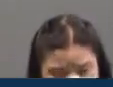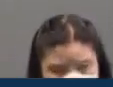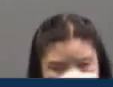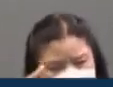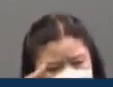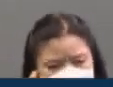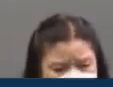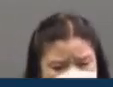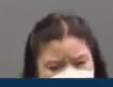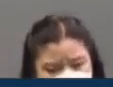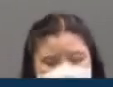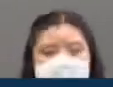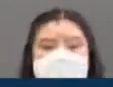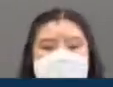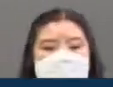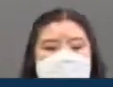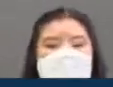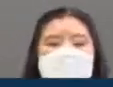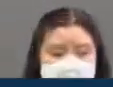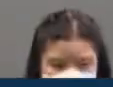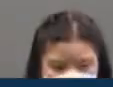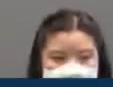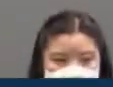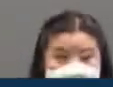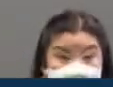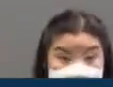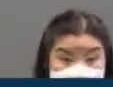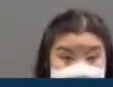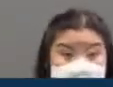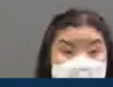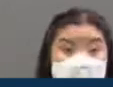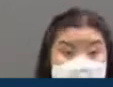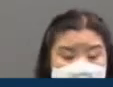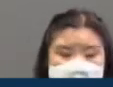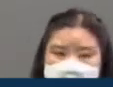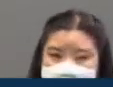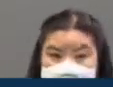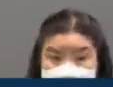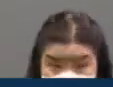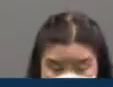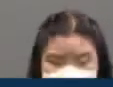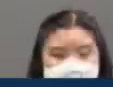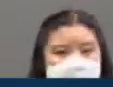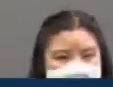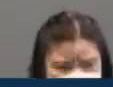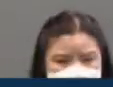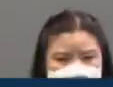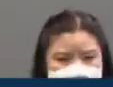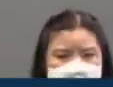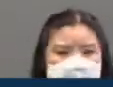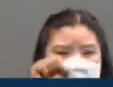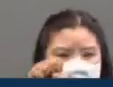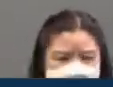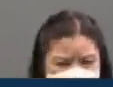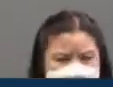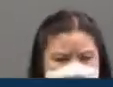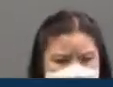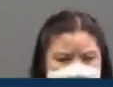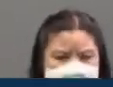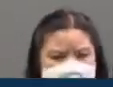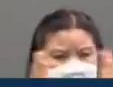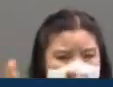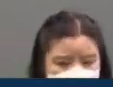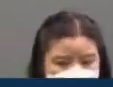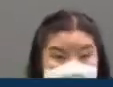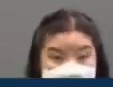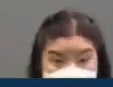ประคองจิตใจผู้บาดเจ็บและญาติอย่างใกล้ชิดและจากเหตุการณ์ที่เกิดขึ้นรัฐบาลแสดงความเสียใจกับครอบครัวผู้เสียชีวิต